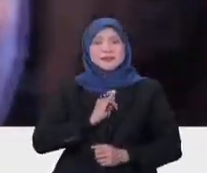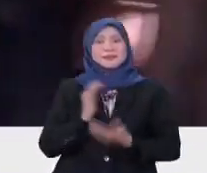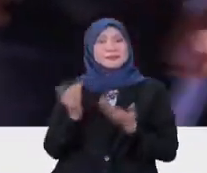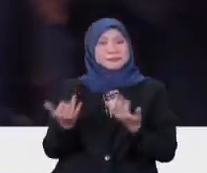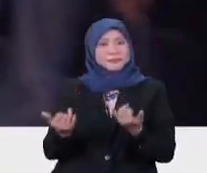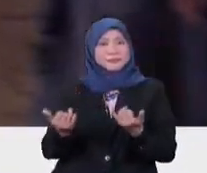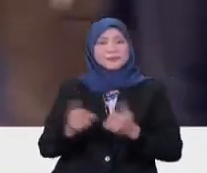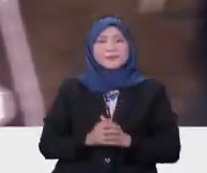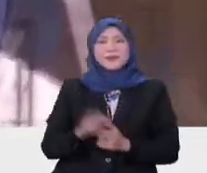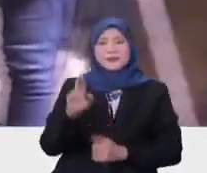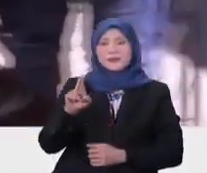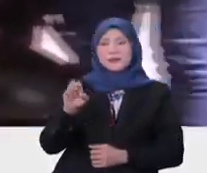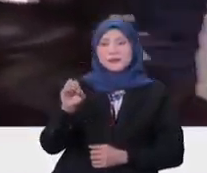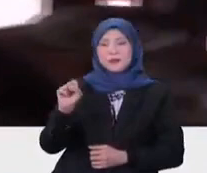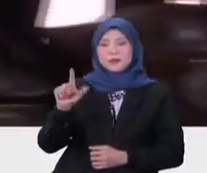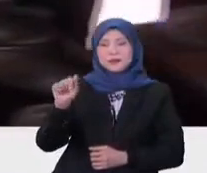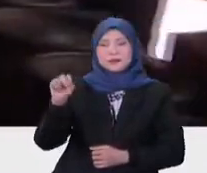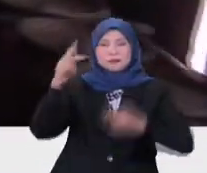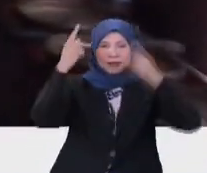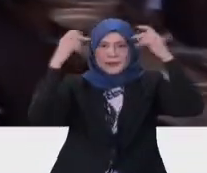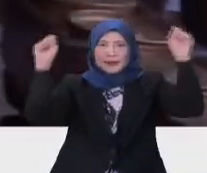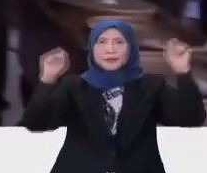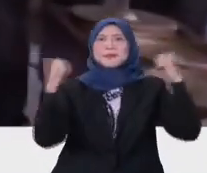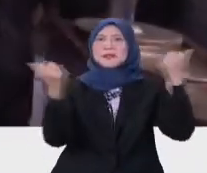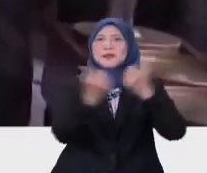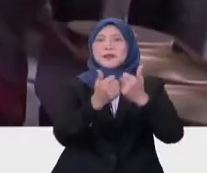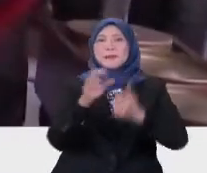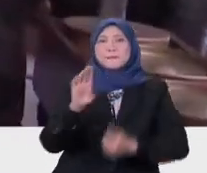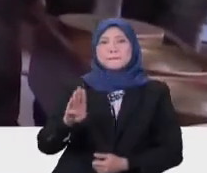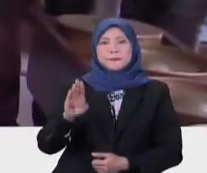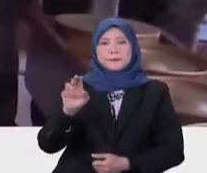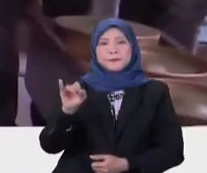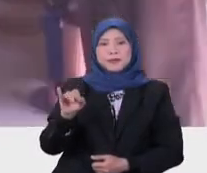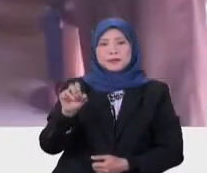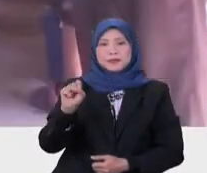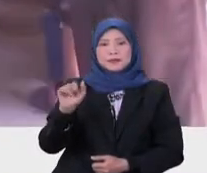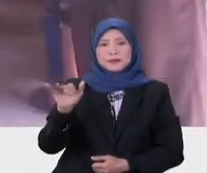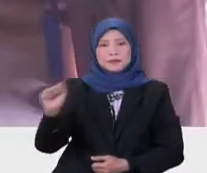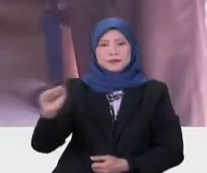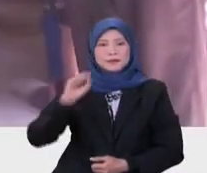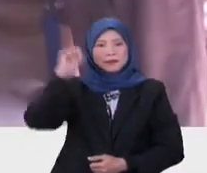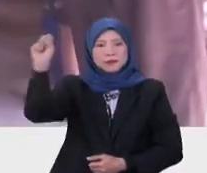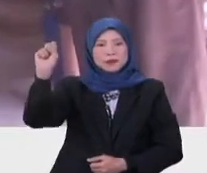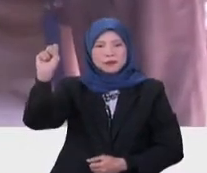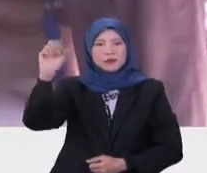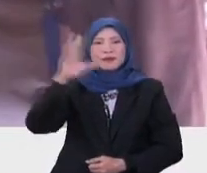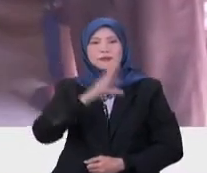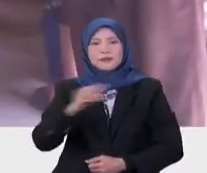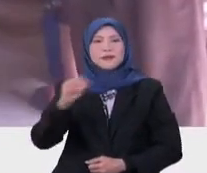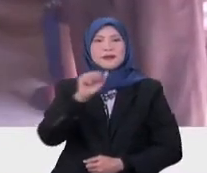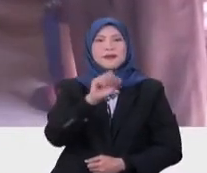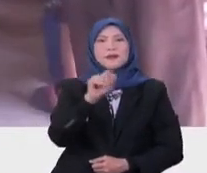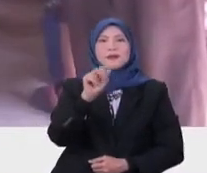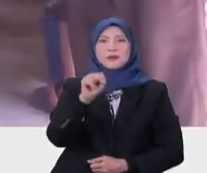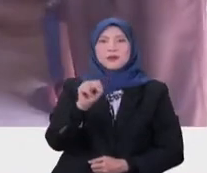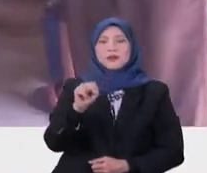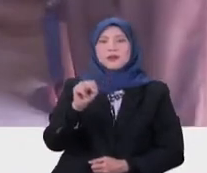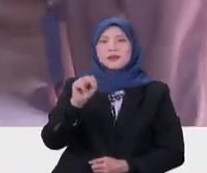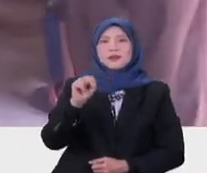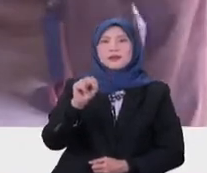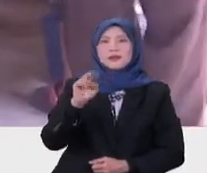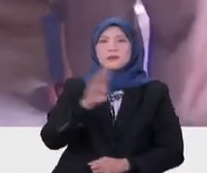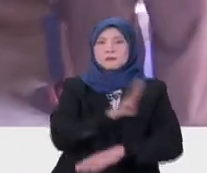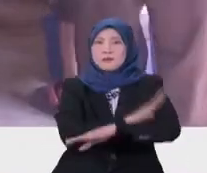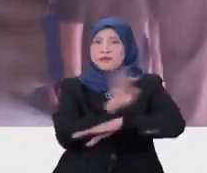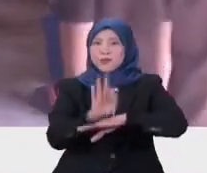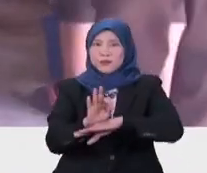ini Ruslan Muharram selaku Presiden Persatuan Bisaya Bersatu Sabah PBBS yang juga Adun Lumadan Beaufort. Baik